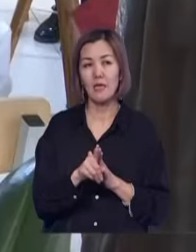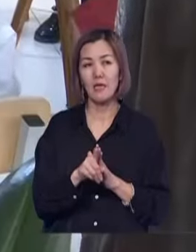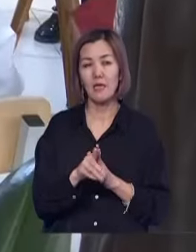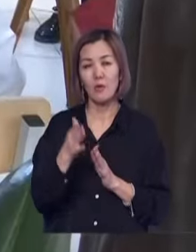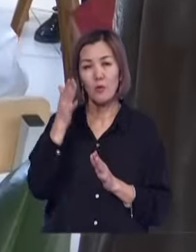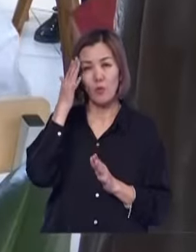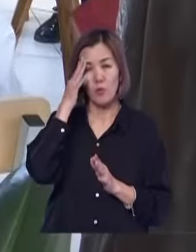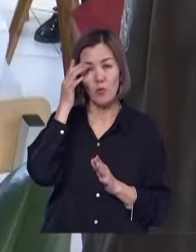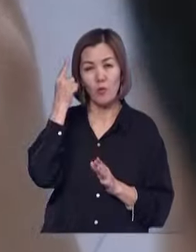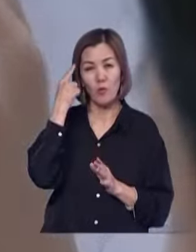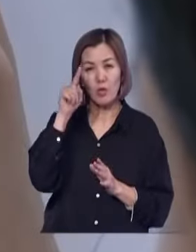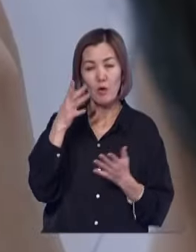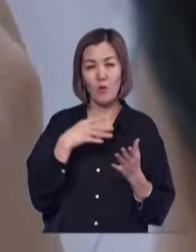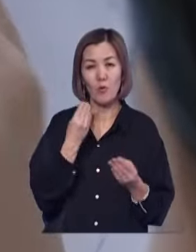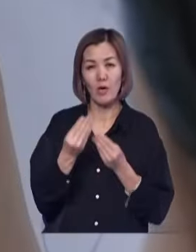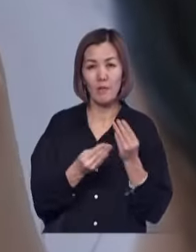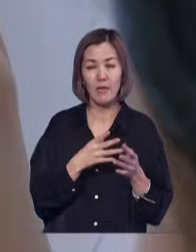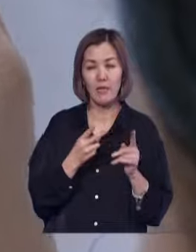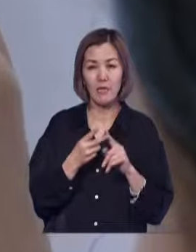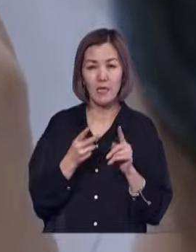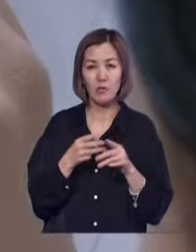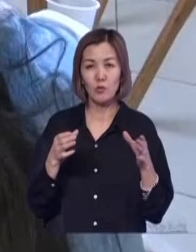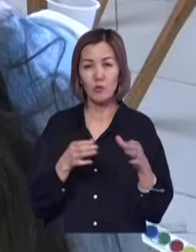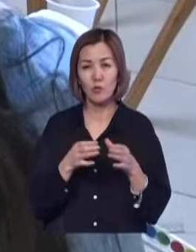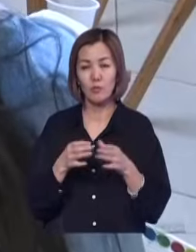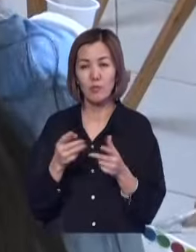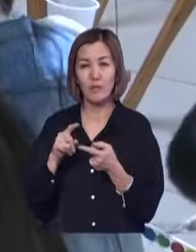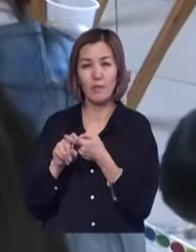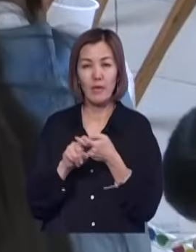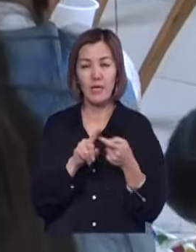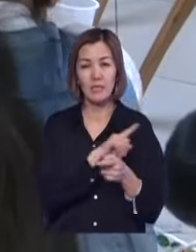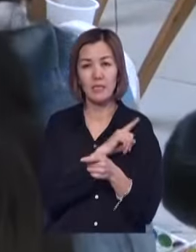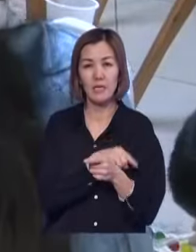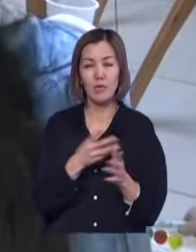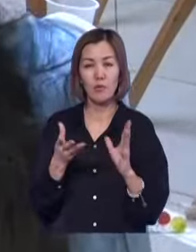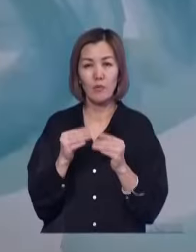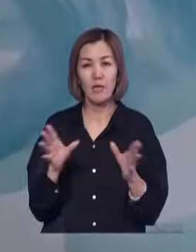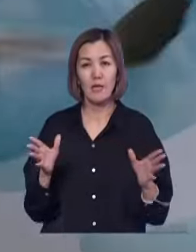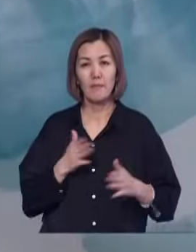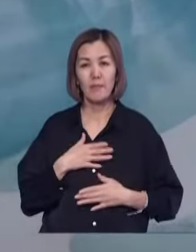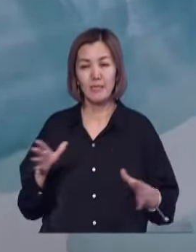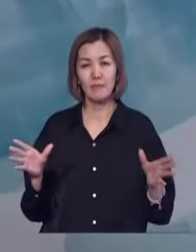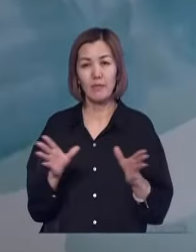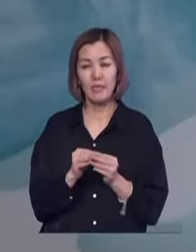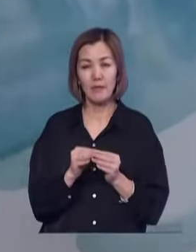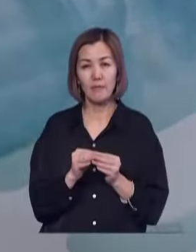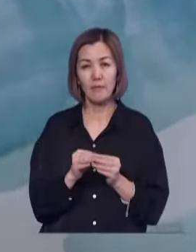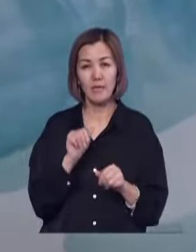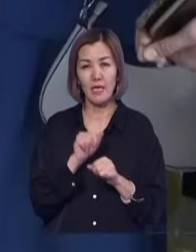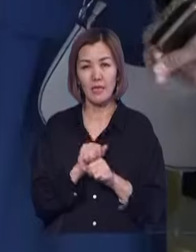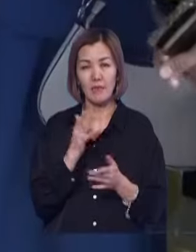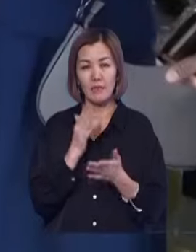мен ойыш құрылығын сынға салды. Бұдан кейін ұжым арасындағы байланысын нығайту мақсатында біз біргеміз, берік іргеміз аялдамасына